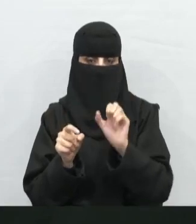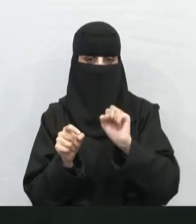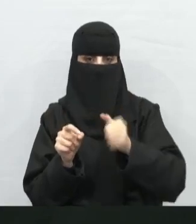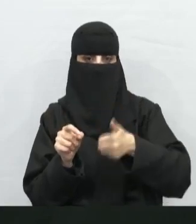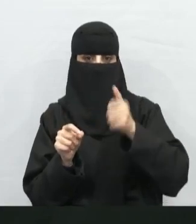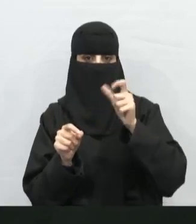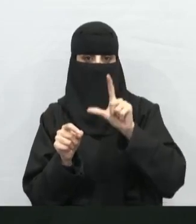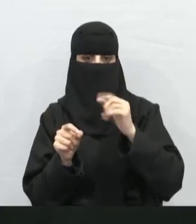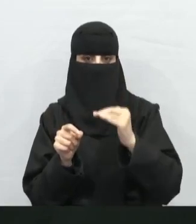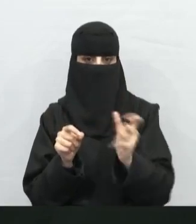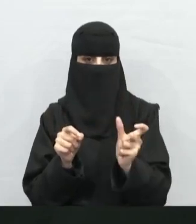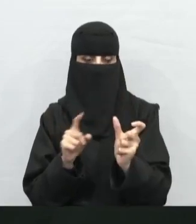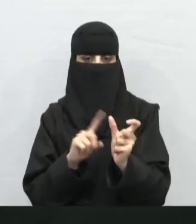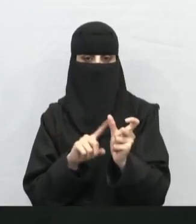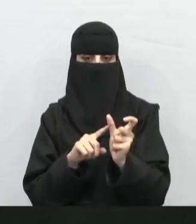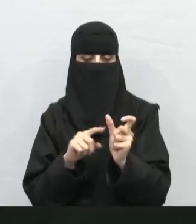وايضا صالح